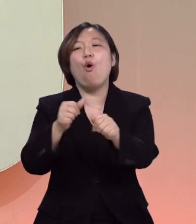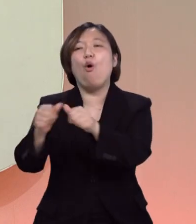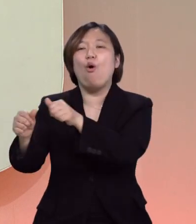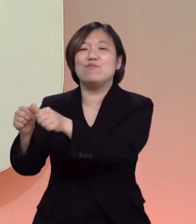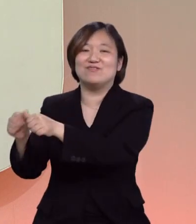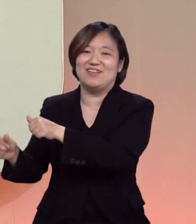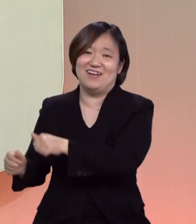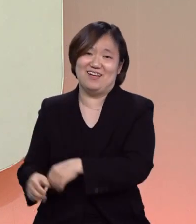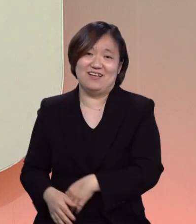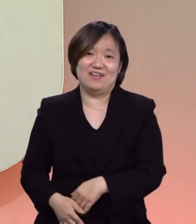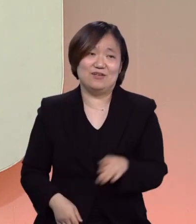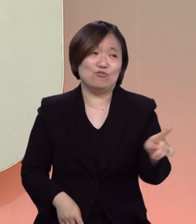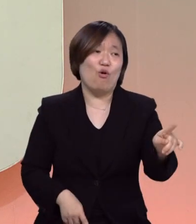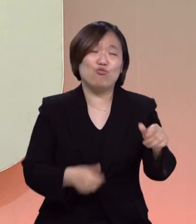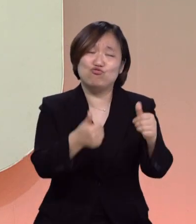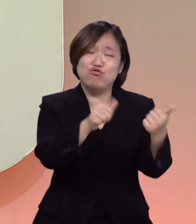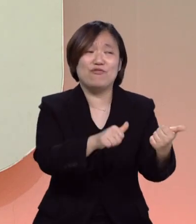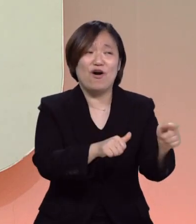다비했다고